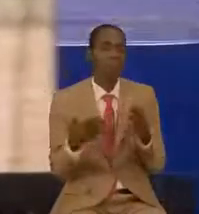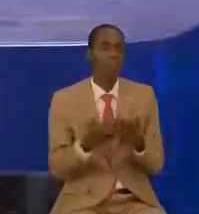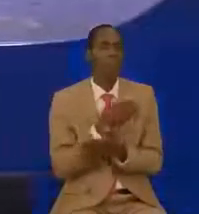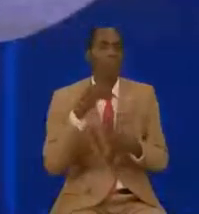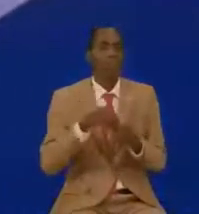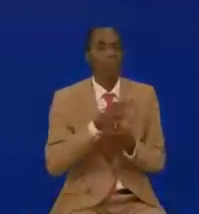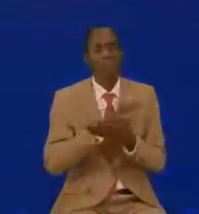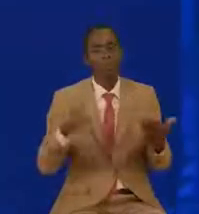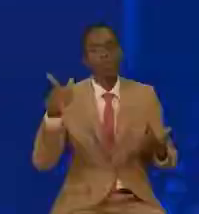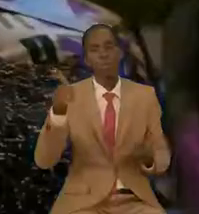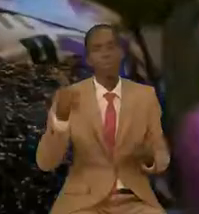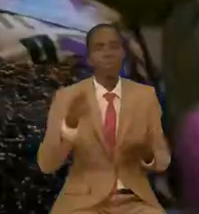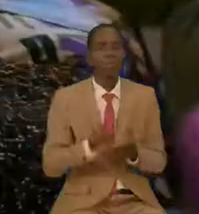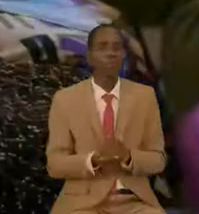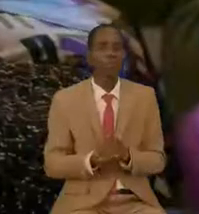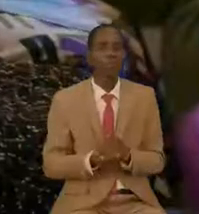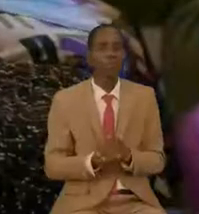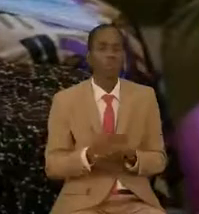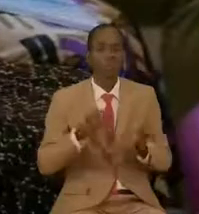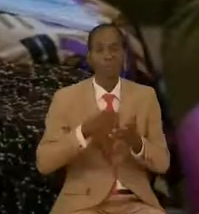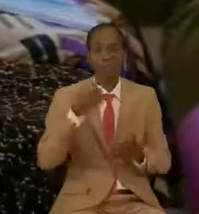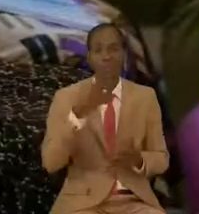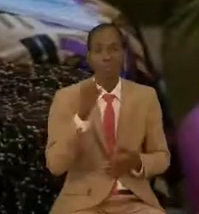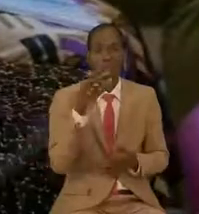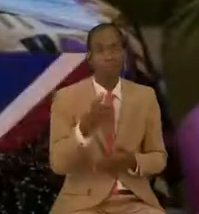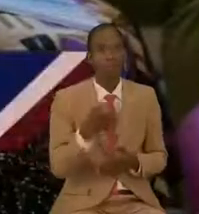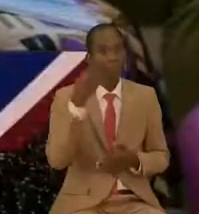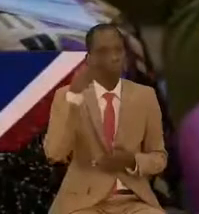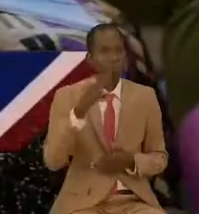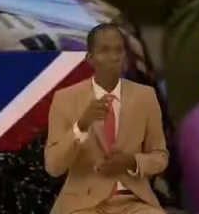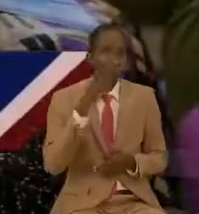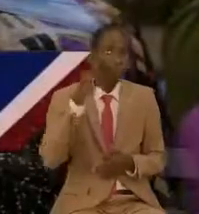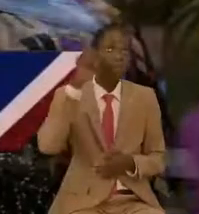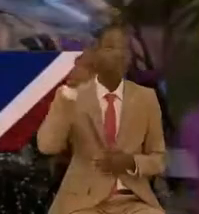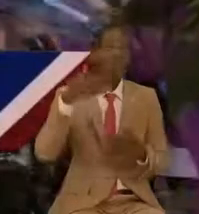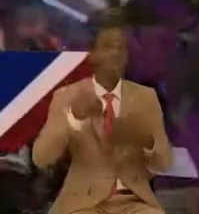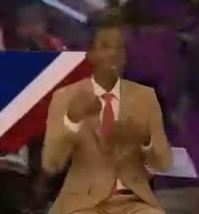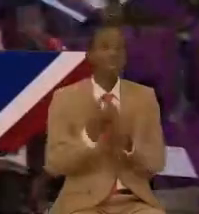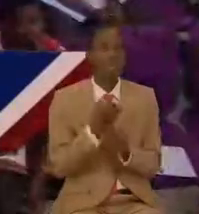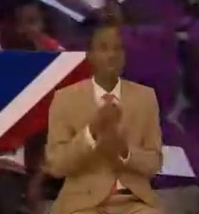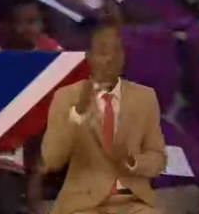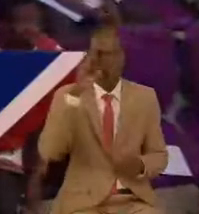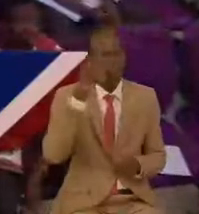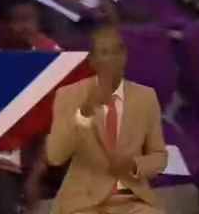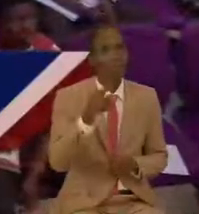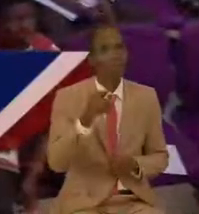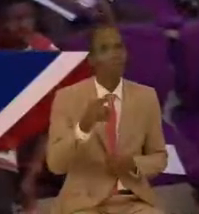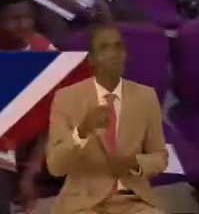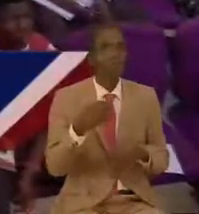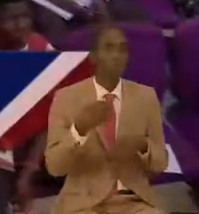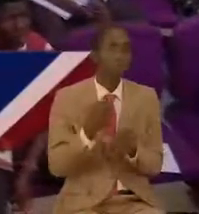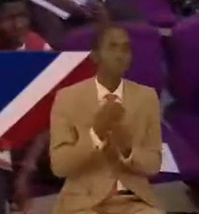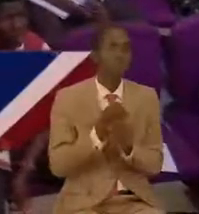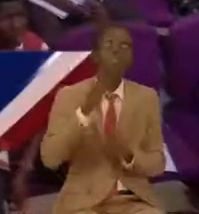Et voici, toutes choses sont devenues nouvelles. 21 nous dit, celui qui n'a point connu le